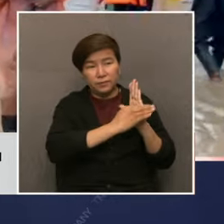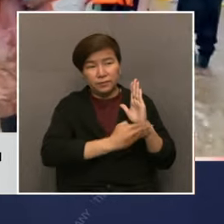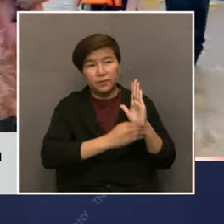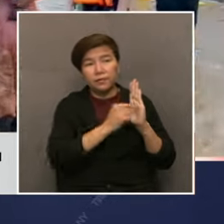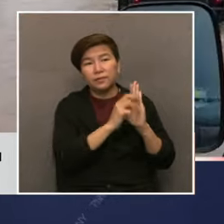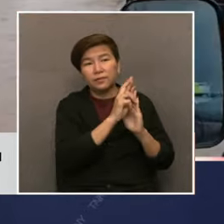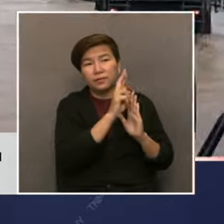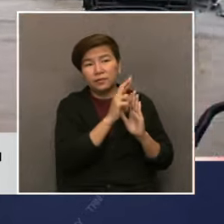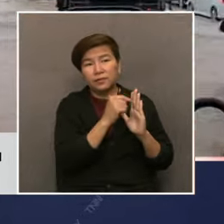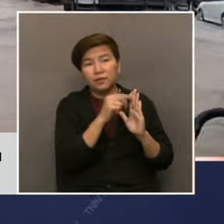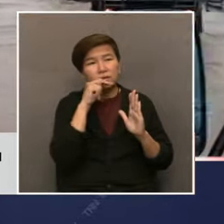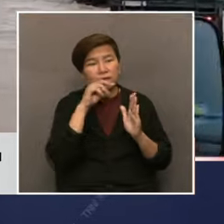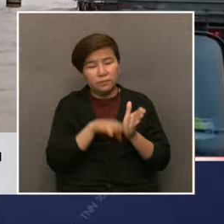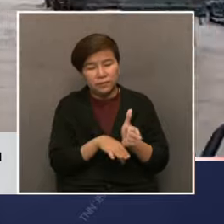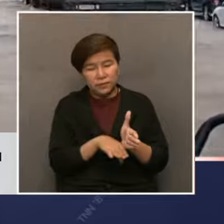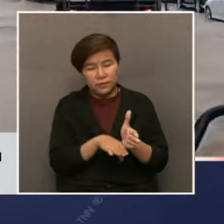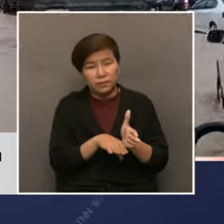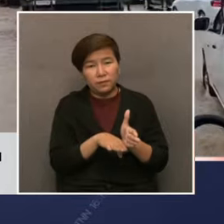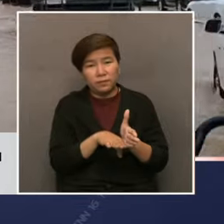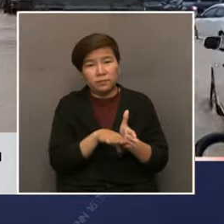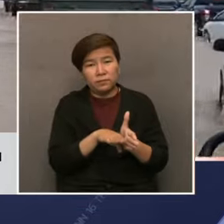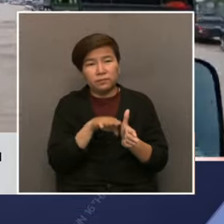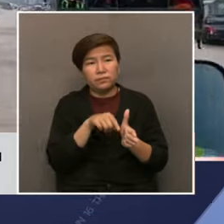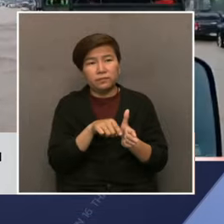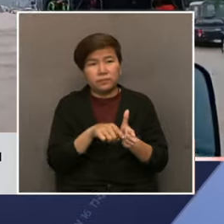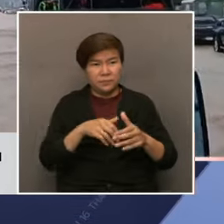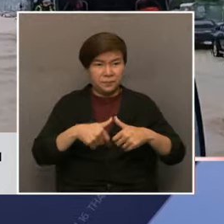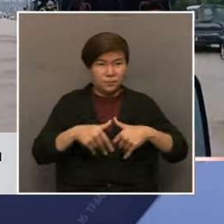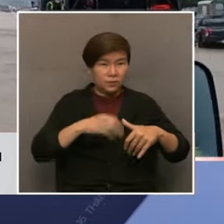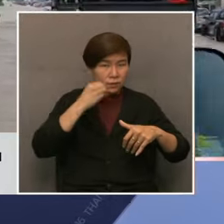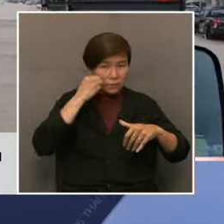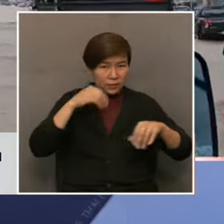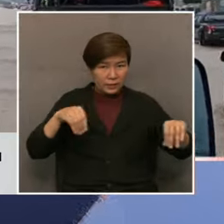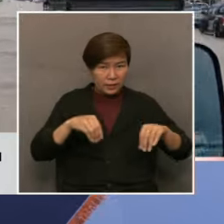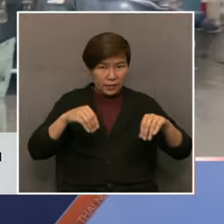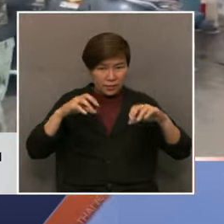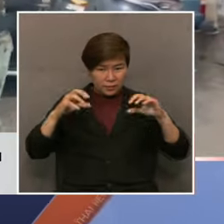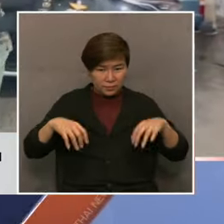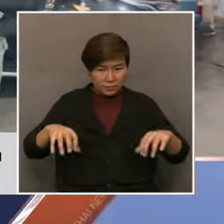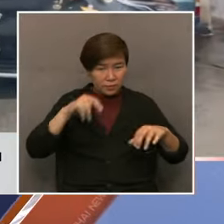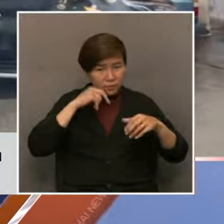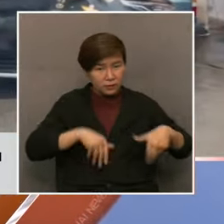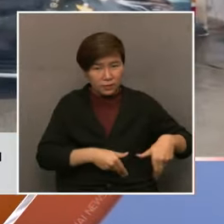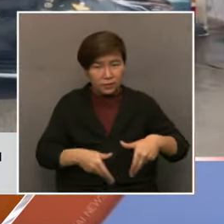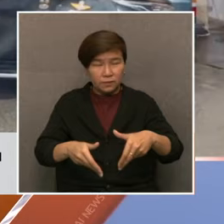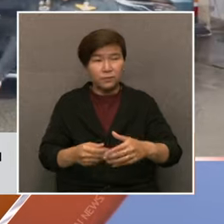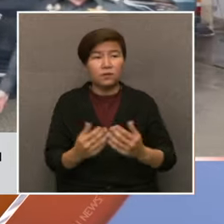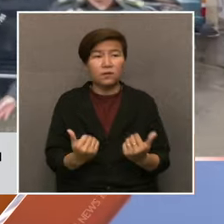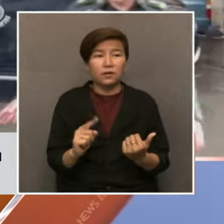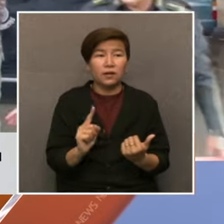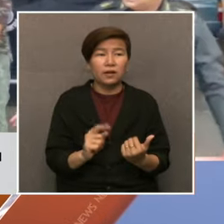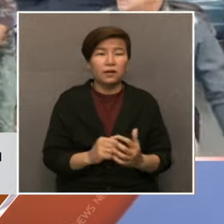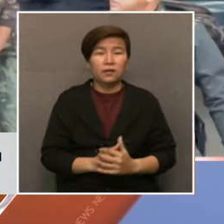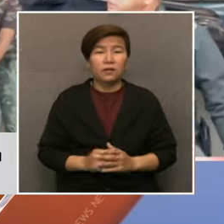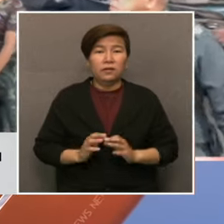ทำให้มีระดับน้ำสูงขึ้นนะครับเพราะฉะนั้นพี่น้องที่อาศัยอยู่ตามลุ่มน้ำโขงต่างๆในระดับต่างๆนะครับวันนี้อาจจะเป็นท